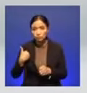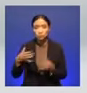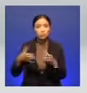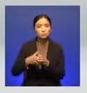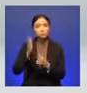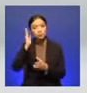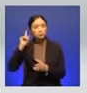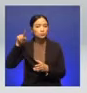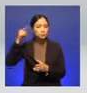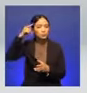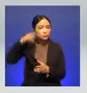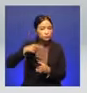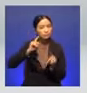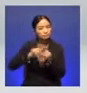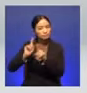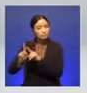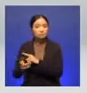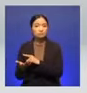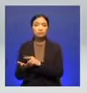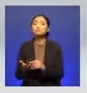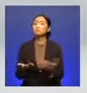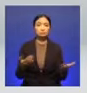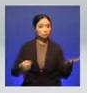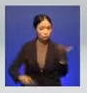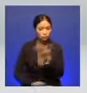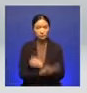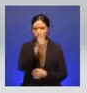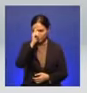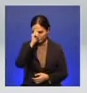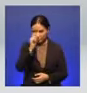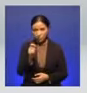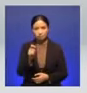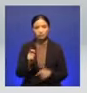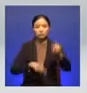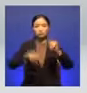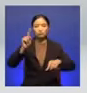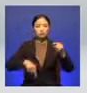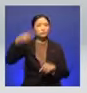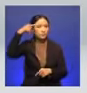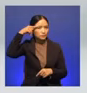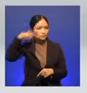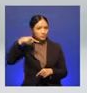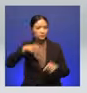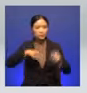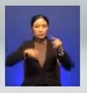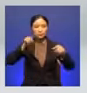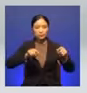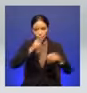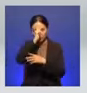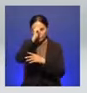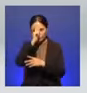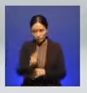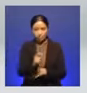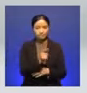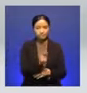าทุกคนก็ควรจะเปิดโอกาสหรือว่าเคารพนะครับในความหลากหลายสิ่งเหล่านี้เนี่ยผมคิดว่าเป็นเรื่องที่ส